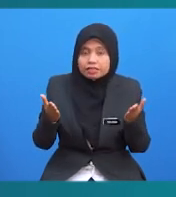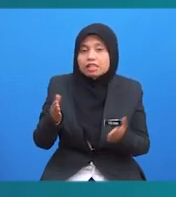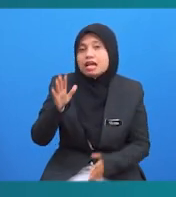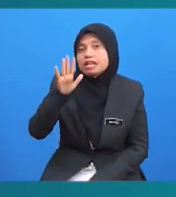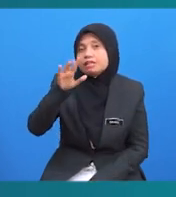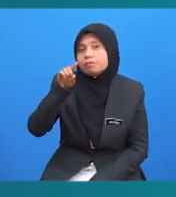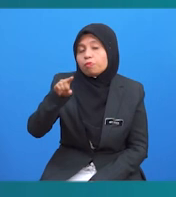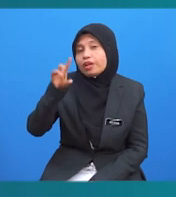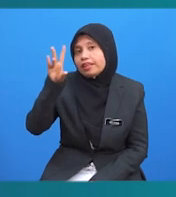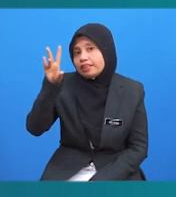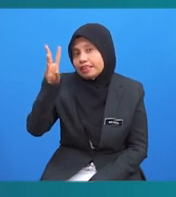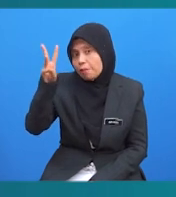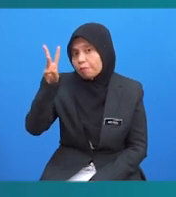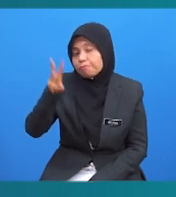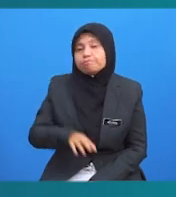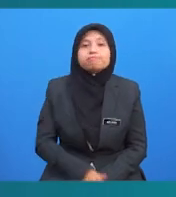sebanyak 5.6.